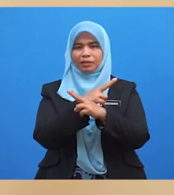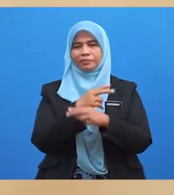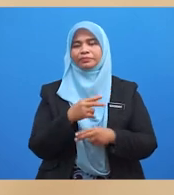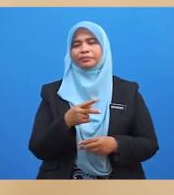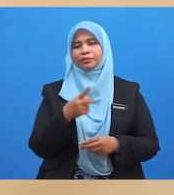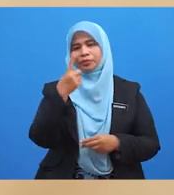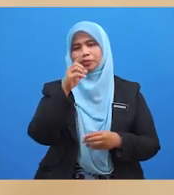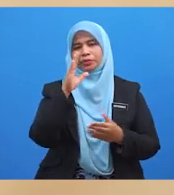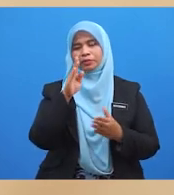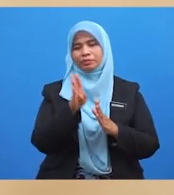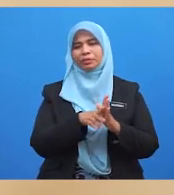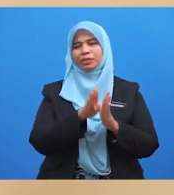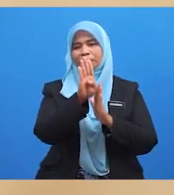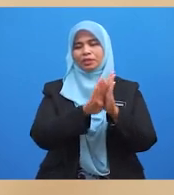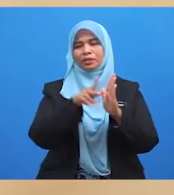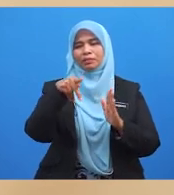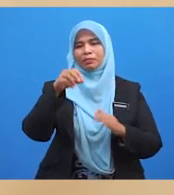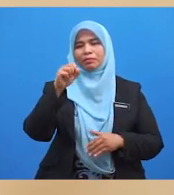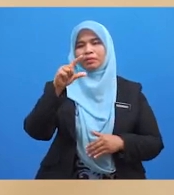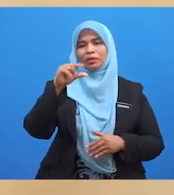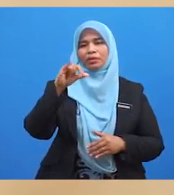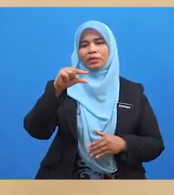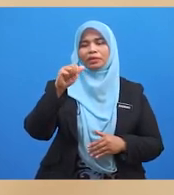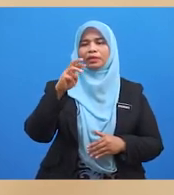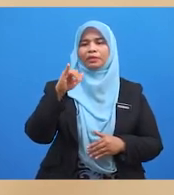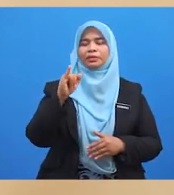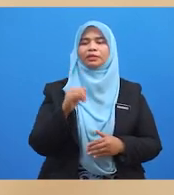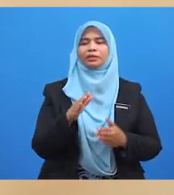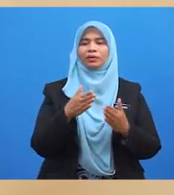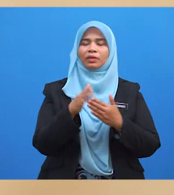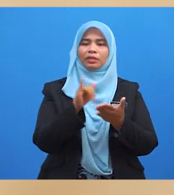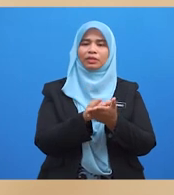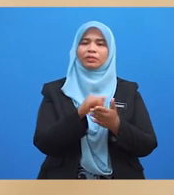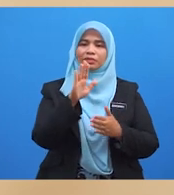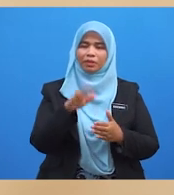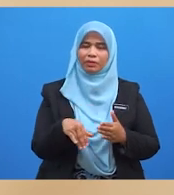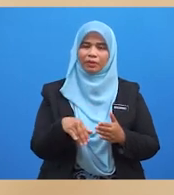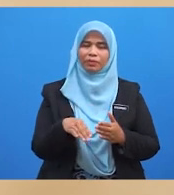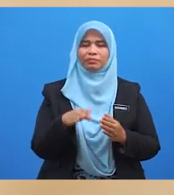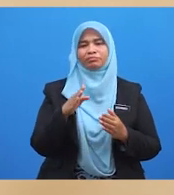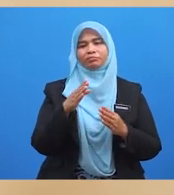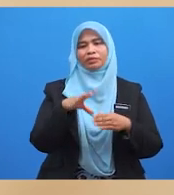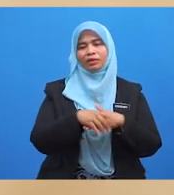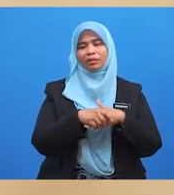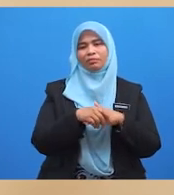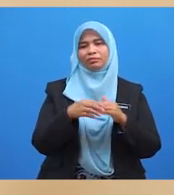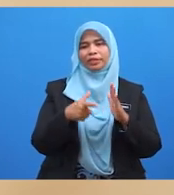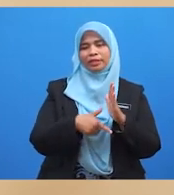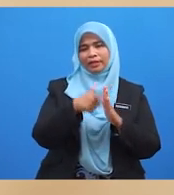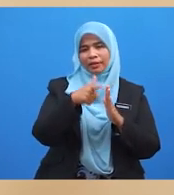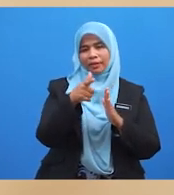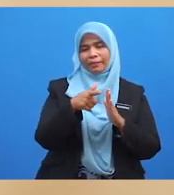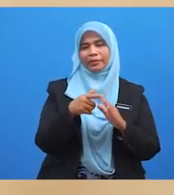berpoligami. Oleh itu, sebelum berpoligami, fikir dahulu apakah hukum